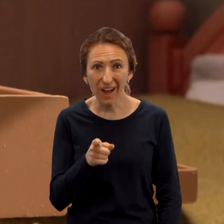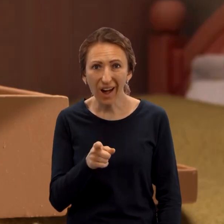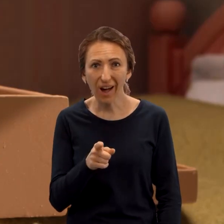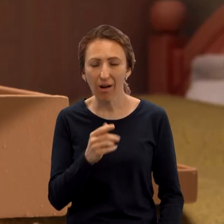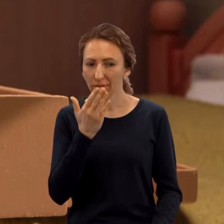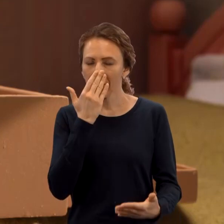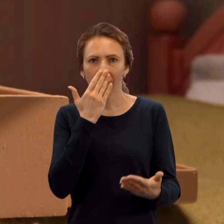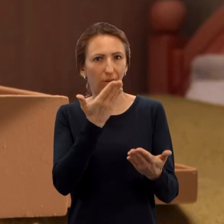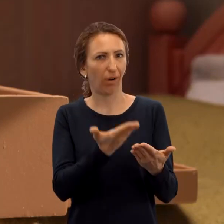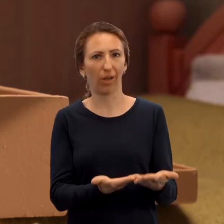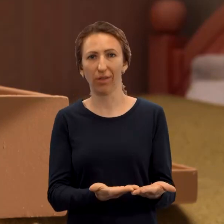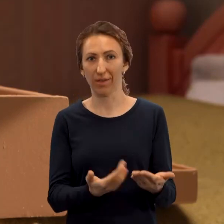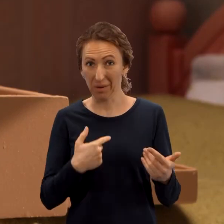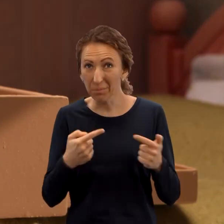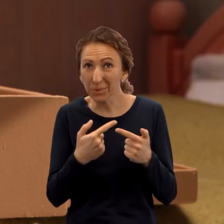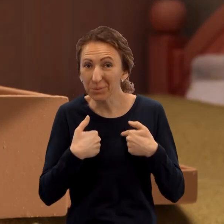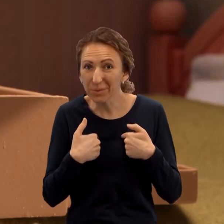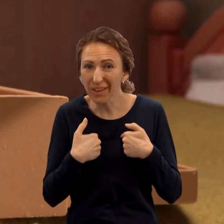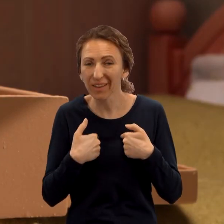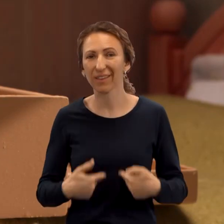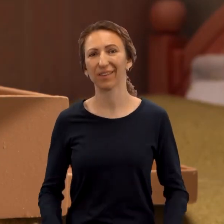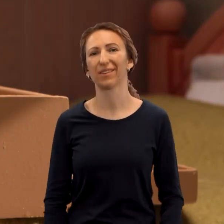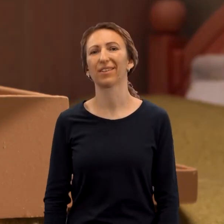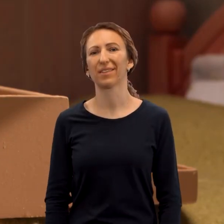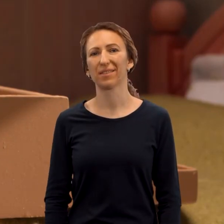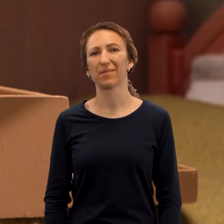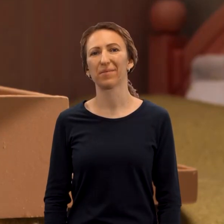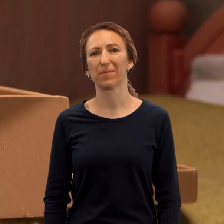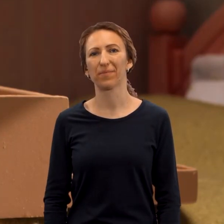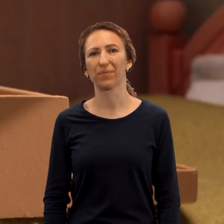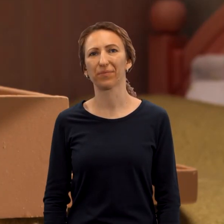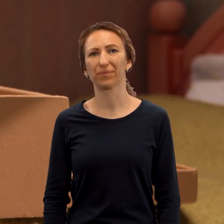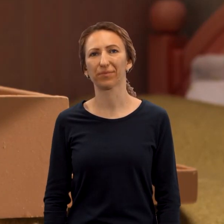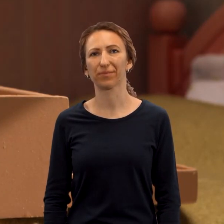Naprawdę? Nie wyglądają. Będą na mnie pasować?